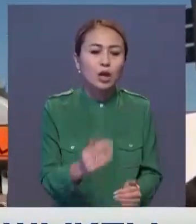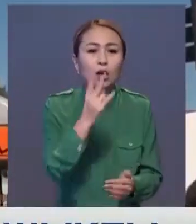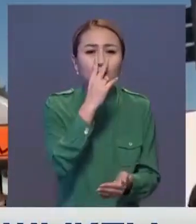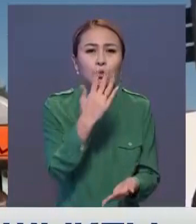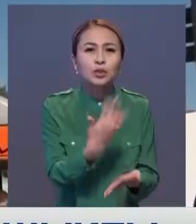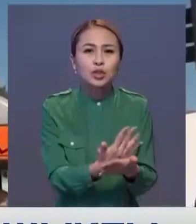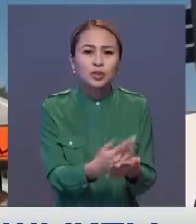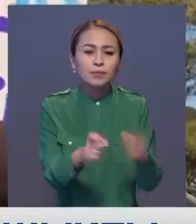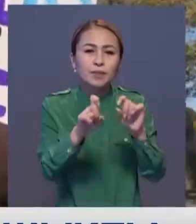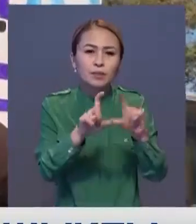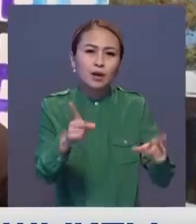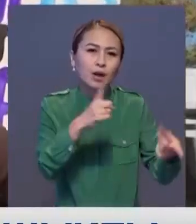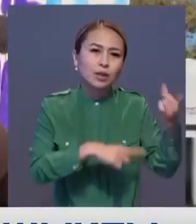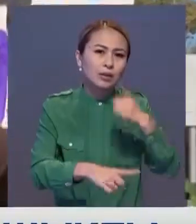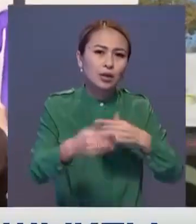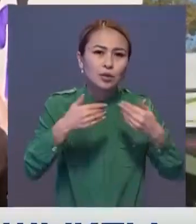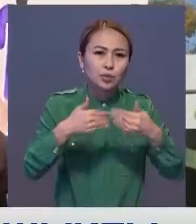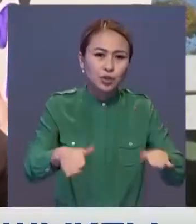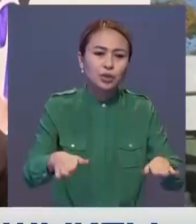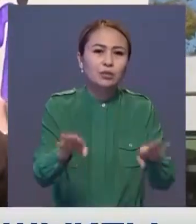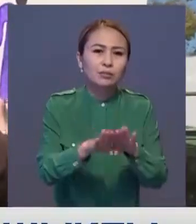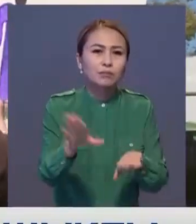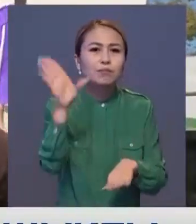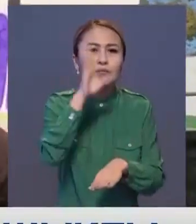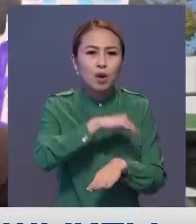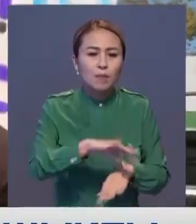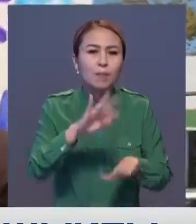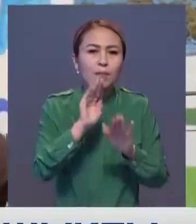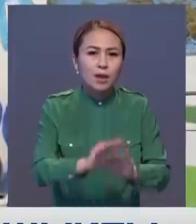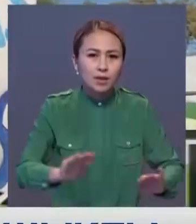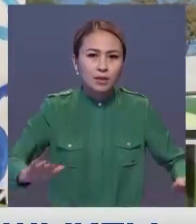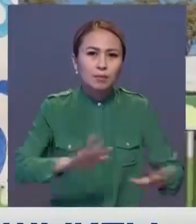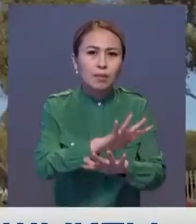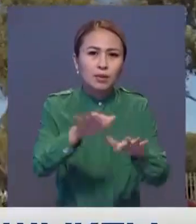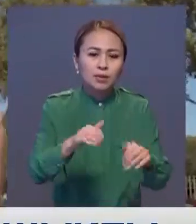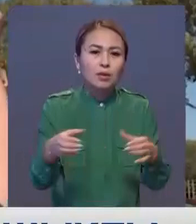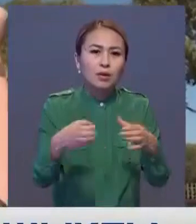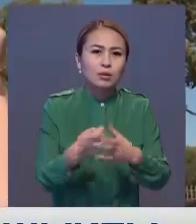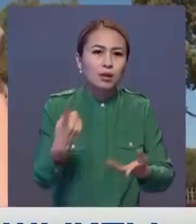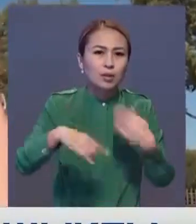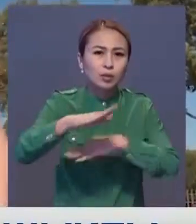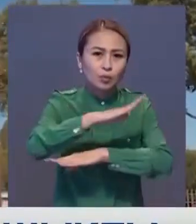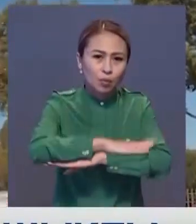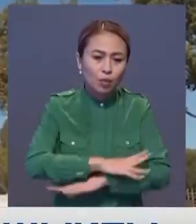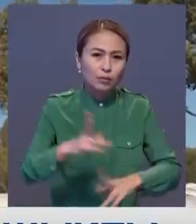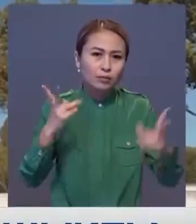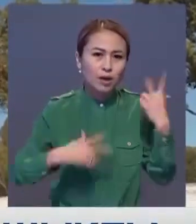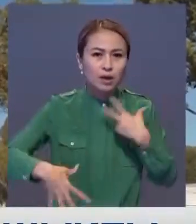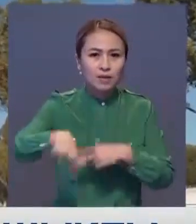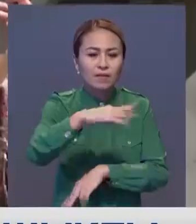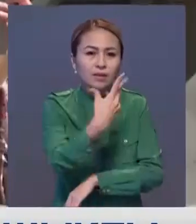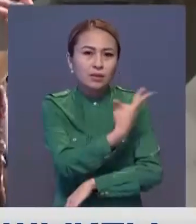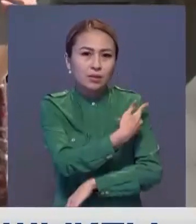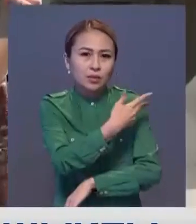төмендеген. Бұл көрсеткіш мектептердің қайта ашылуына жеткілікті. Алайда билік балалардың партаға қайта отыру үшін мұғалімдердің